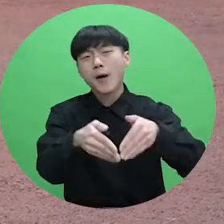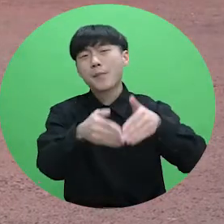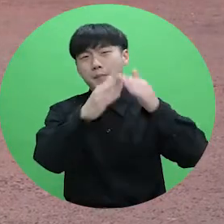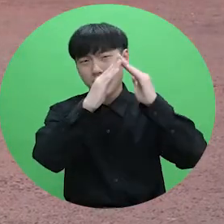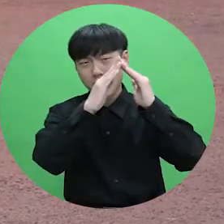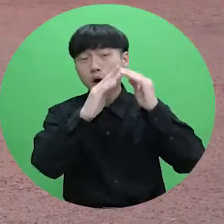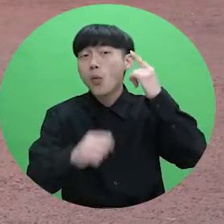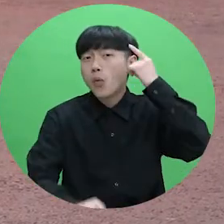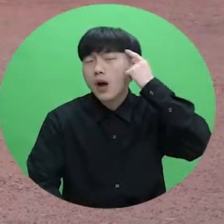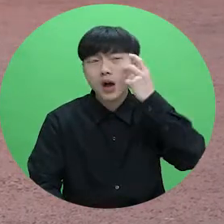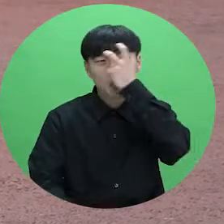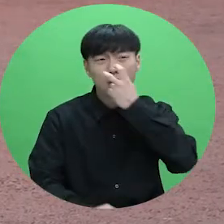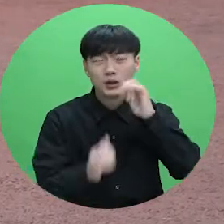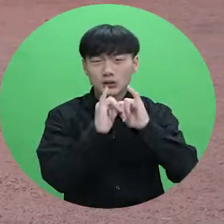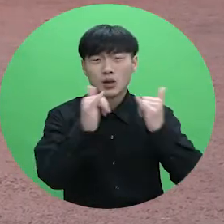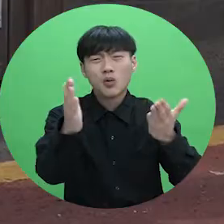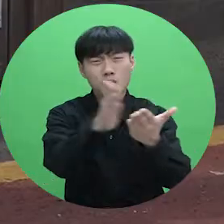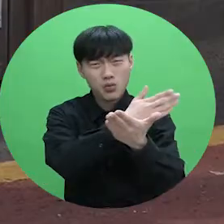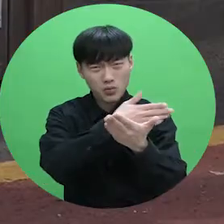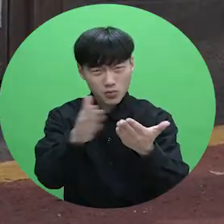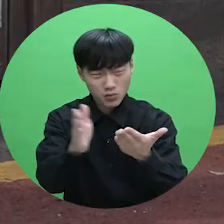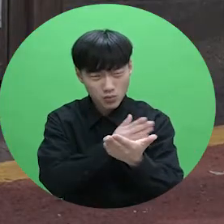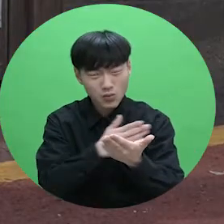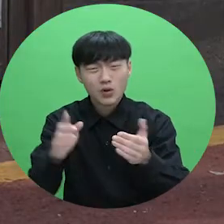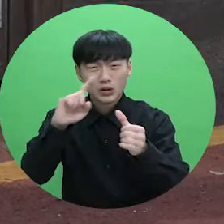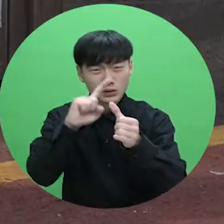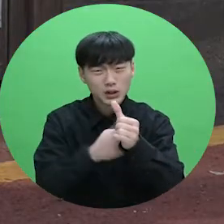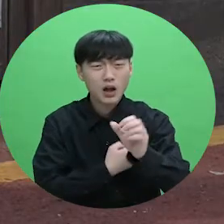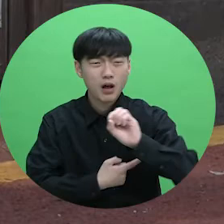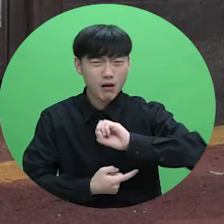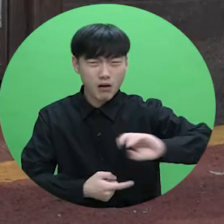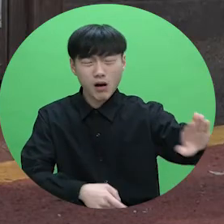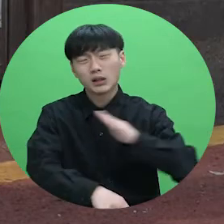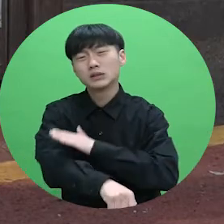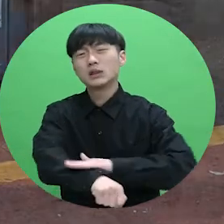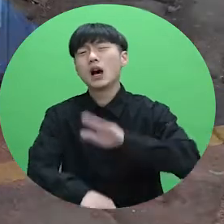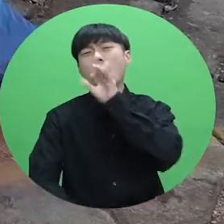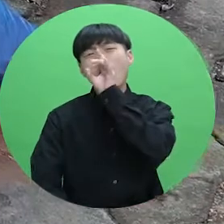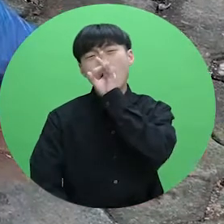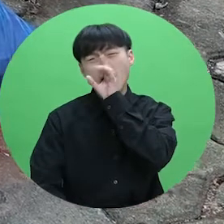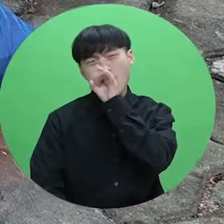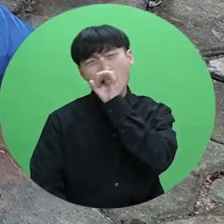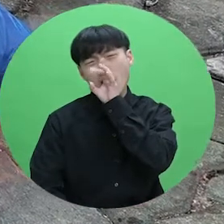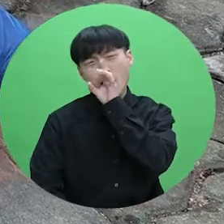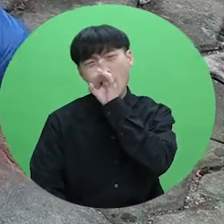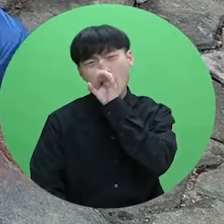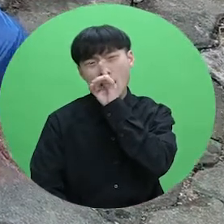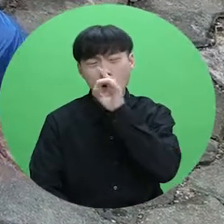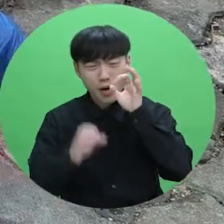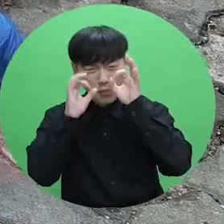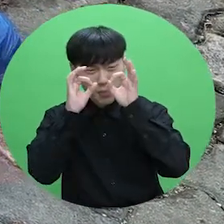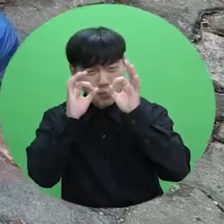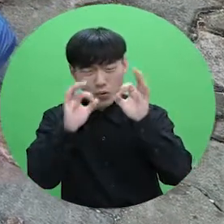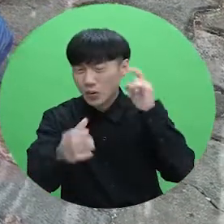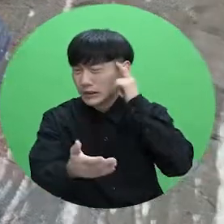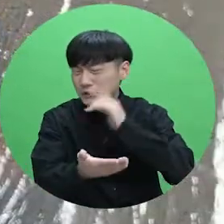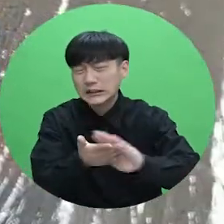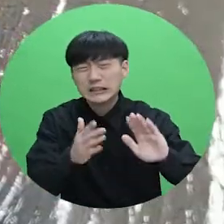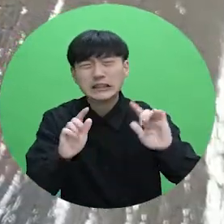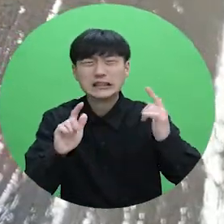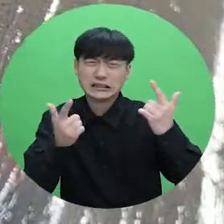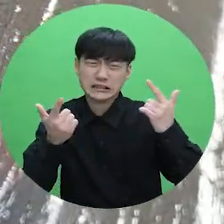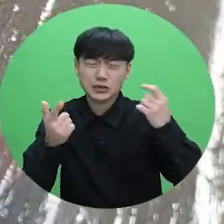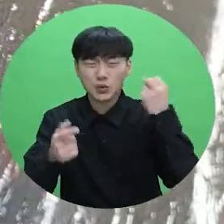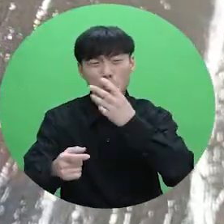단독주택 지역은 공동주택과 달리 관리자가 없고 재활용품 분리 배출이 제대로 이루어지지 않아 투명 페트병의